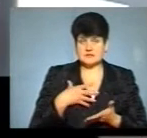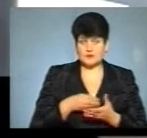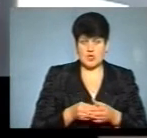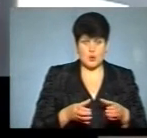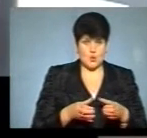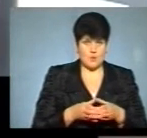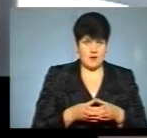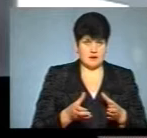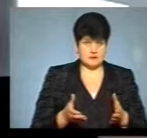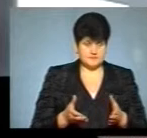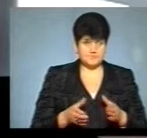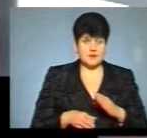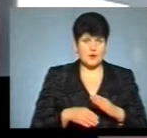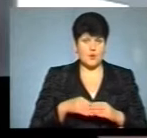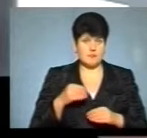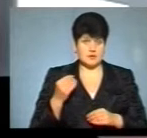громади, обраних